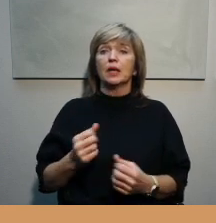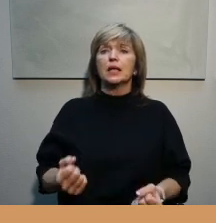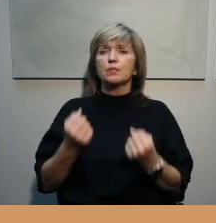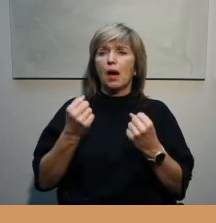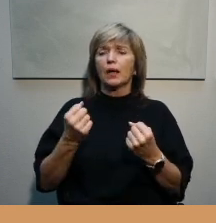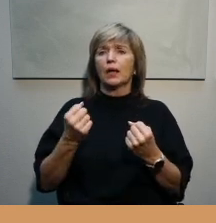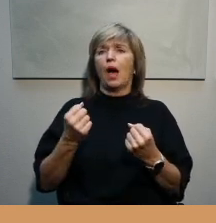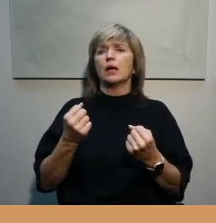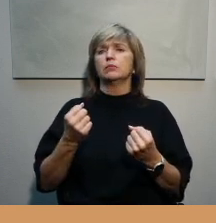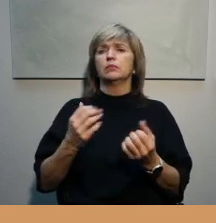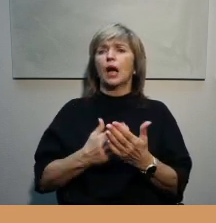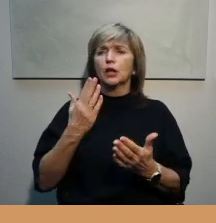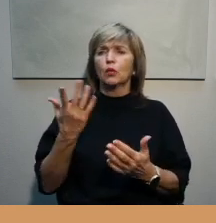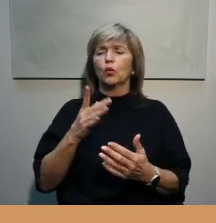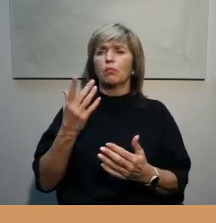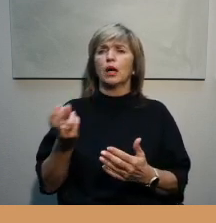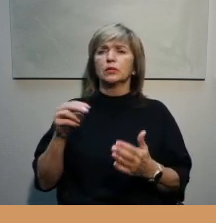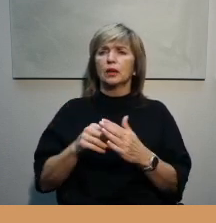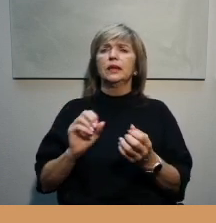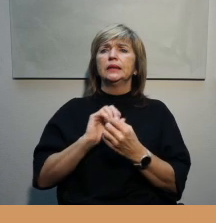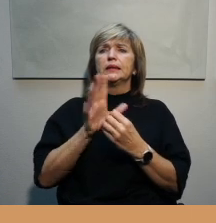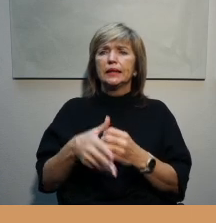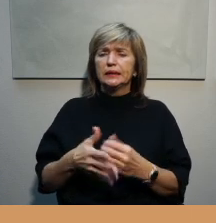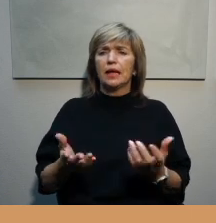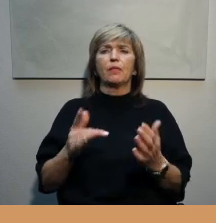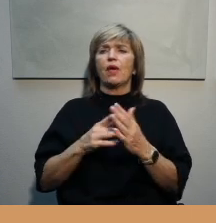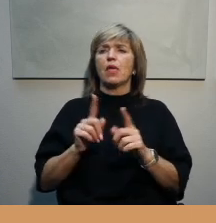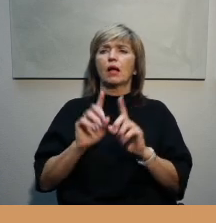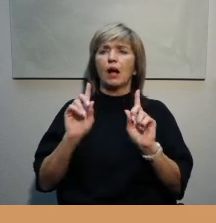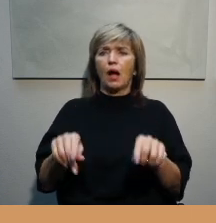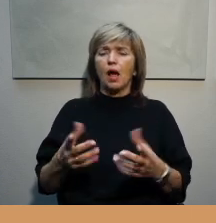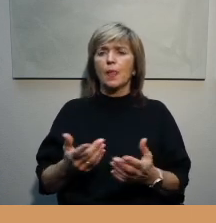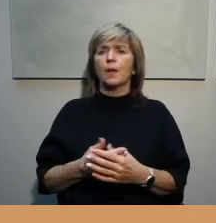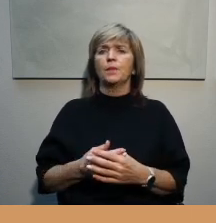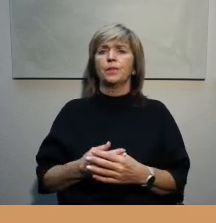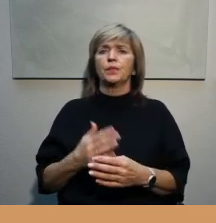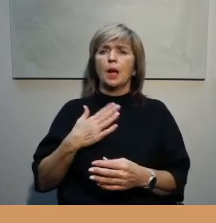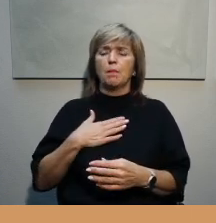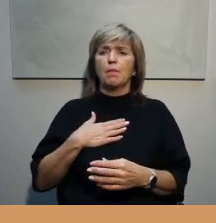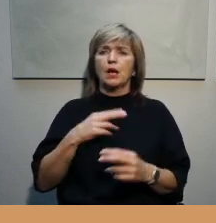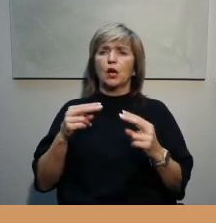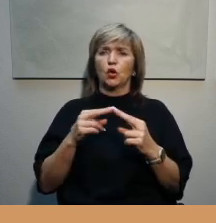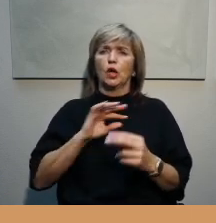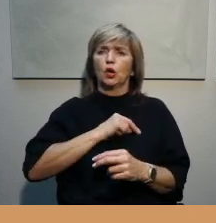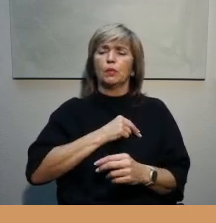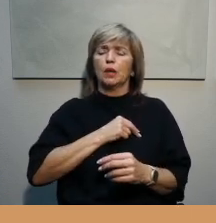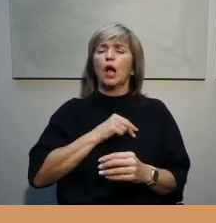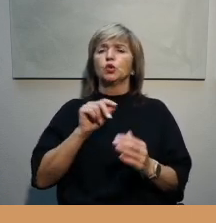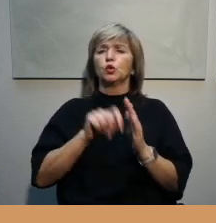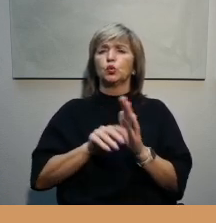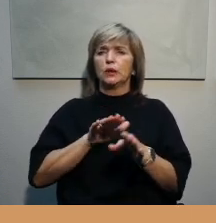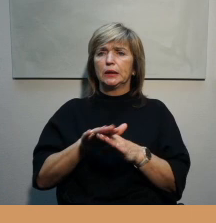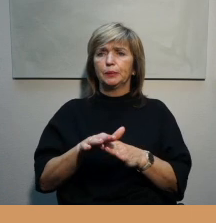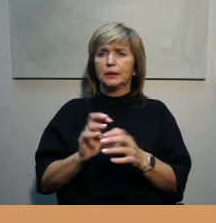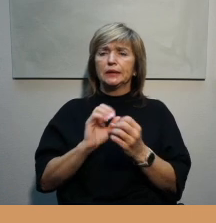smagiem gadījumiem, kur bērns jau nonāk sistēmā, vienalga kādā, vai manā kontekstā kriminālsoda izpildes